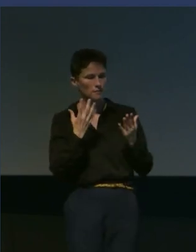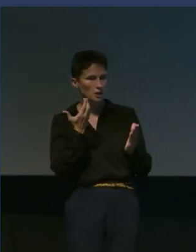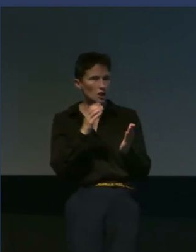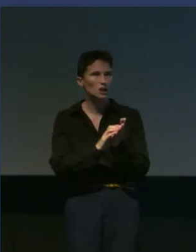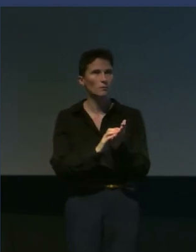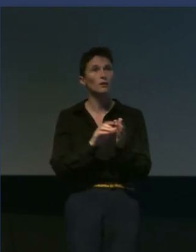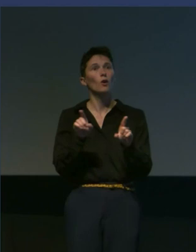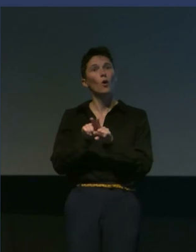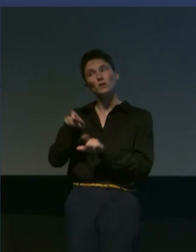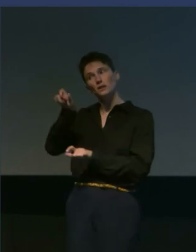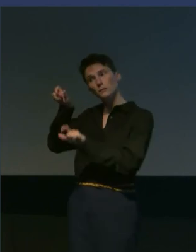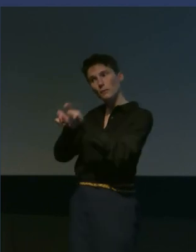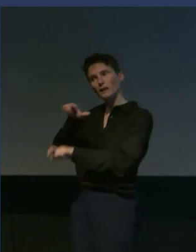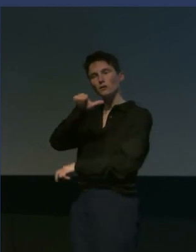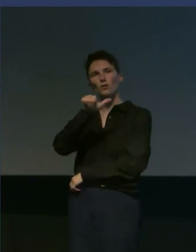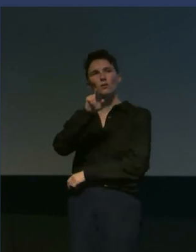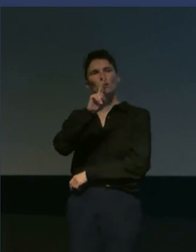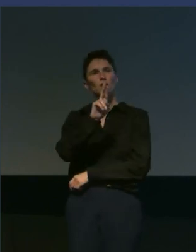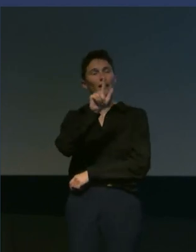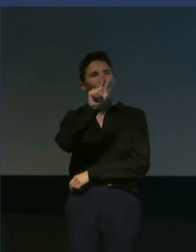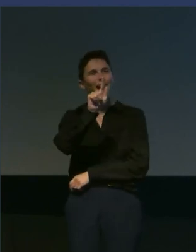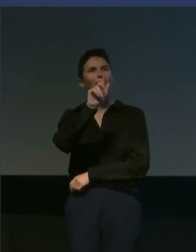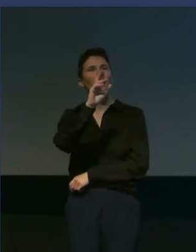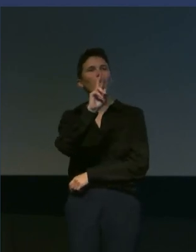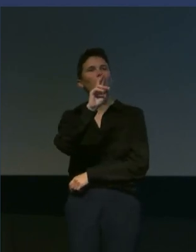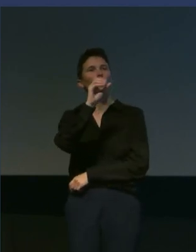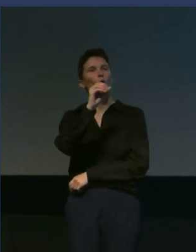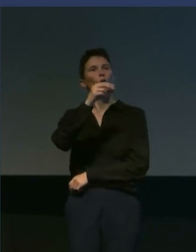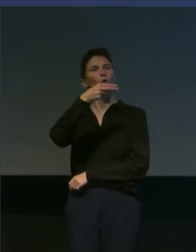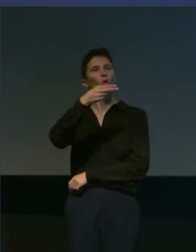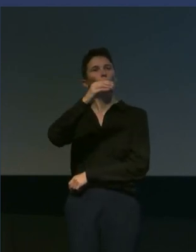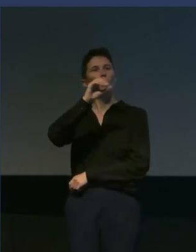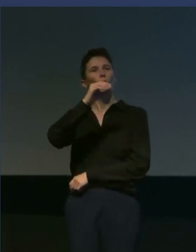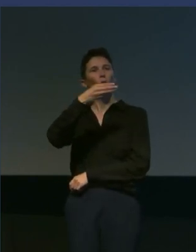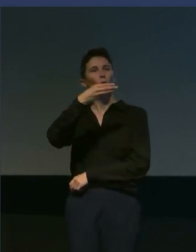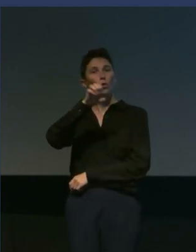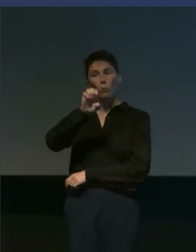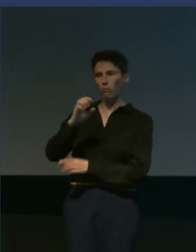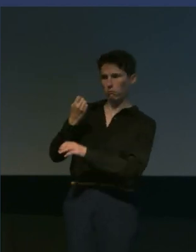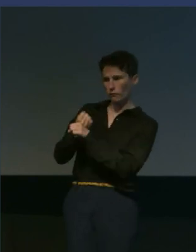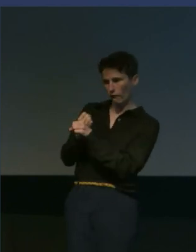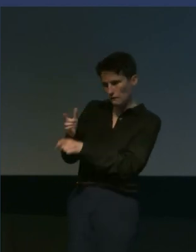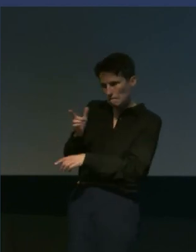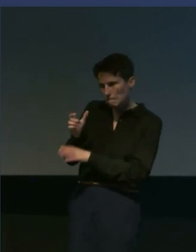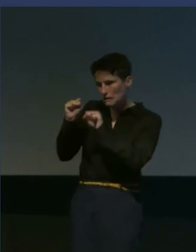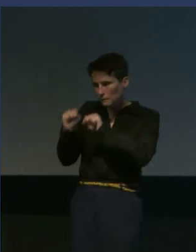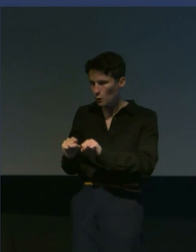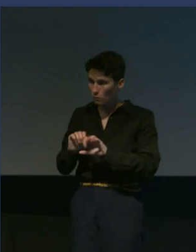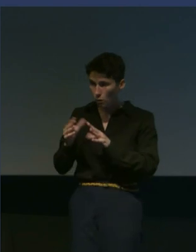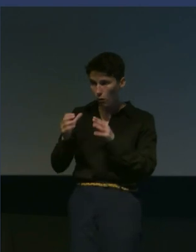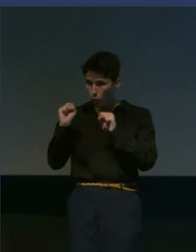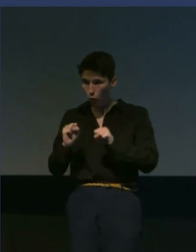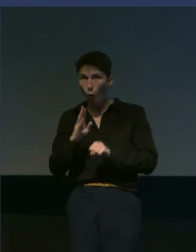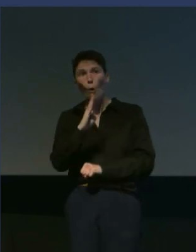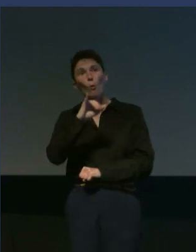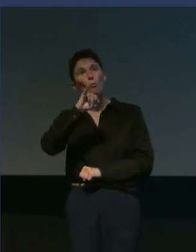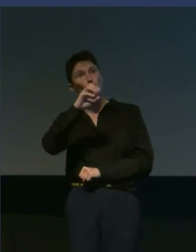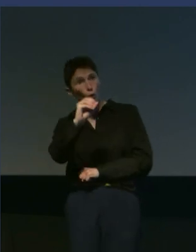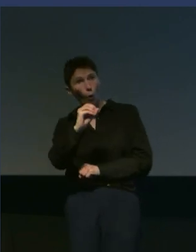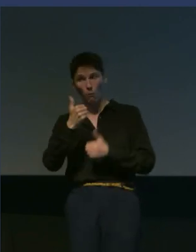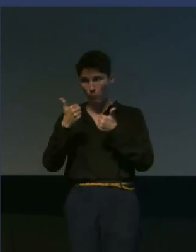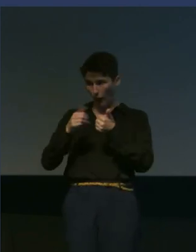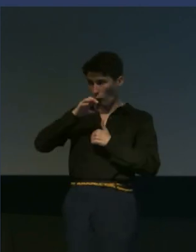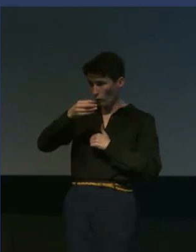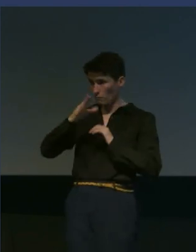des agronomes qui disent, OK, le bio, c'est cool, mais est-ce que ça peut nourrir le monde? Des vraies questions et